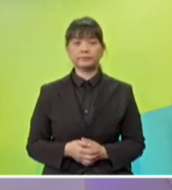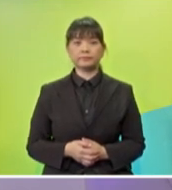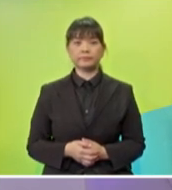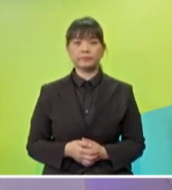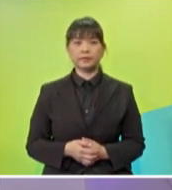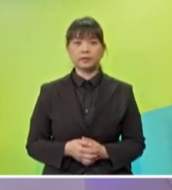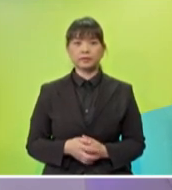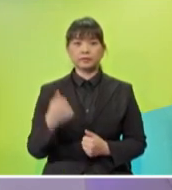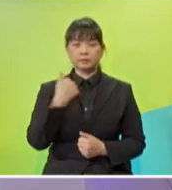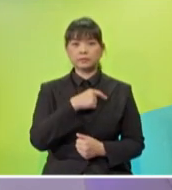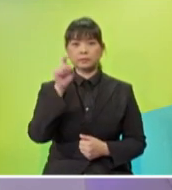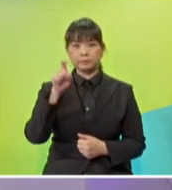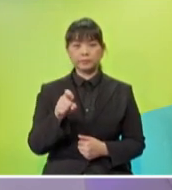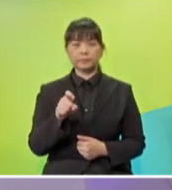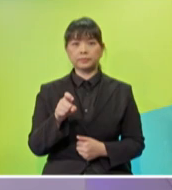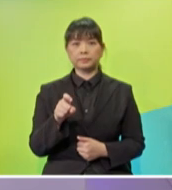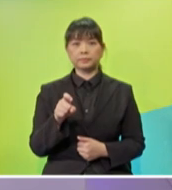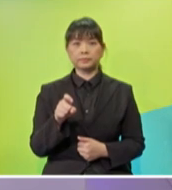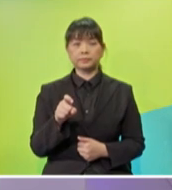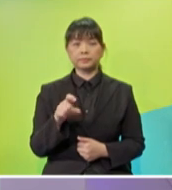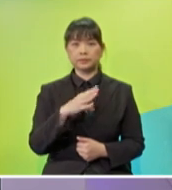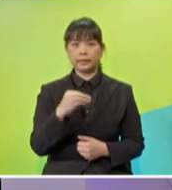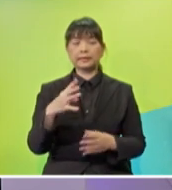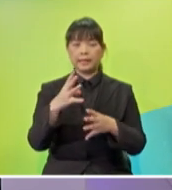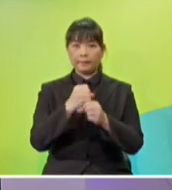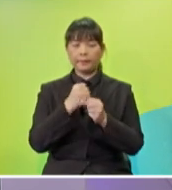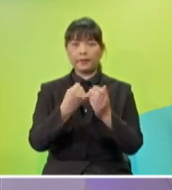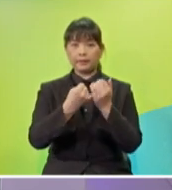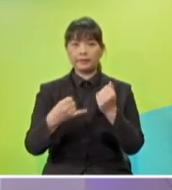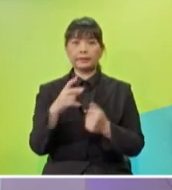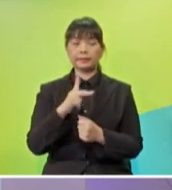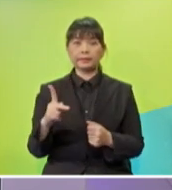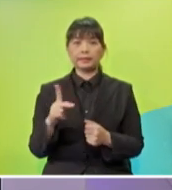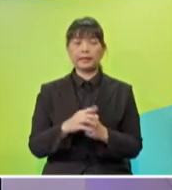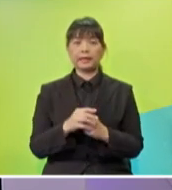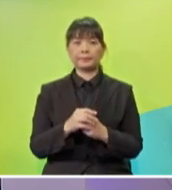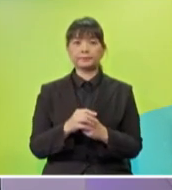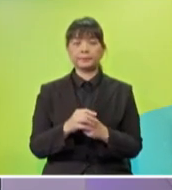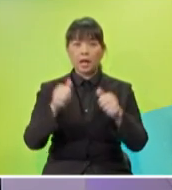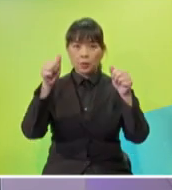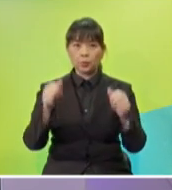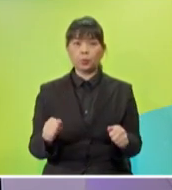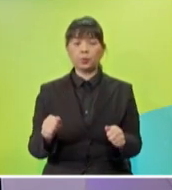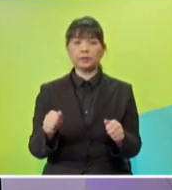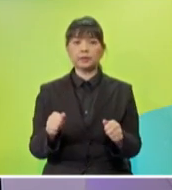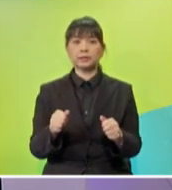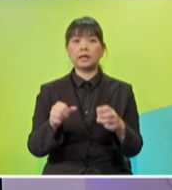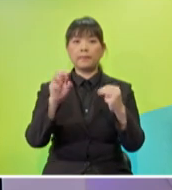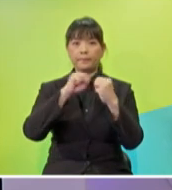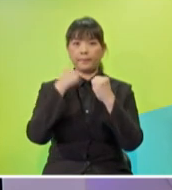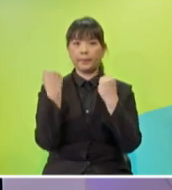kita perlu malah kita juga dapat melahirkan anggota masyarakat yang sehat